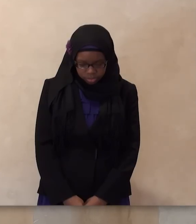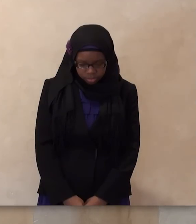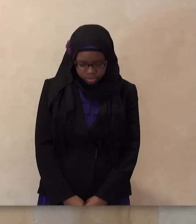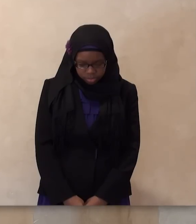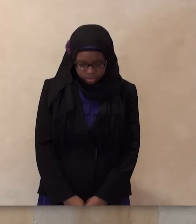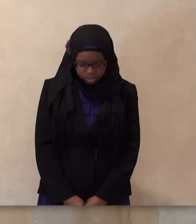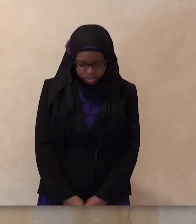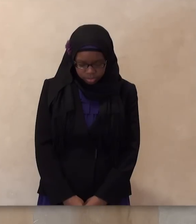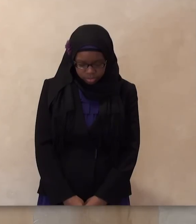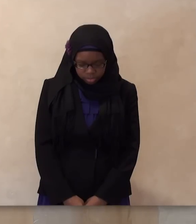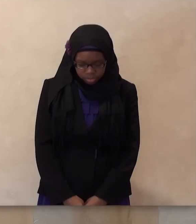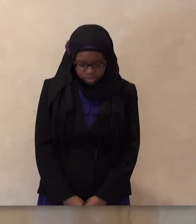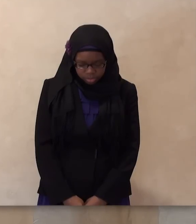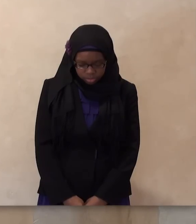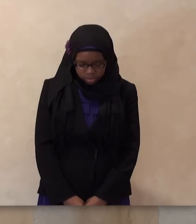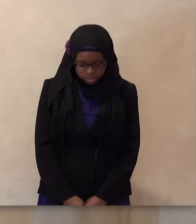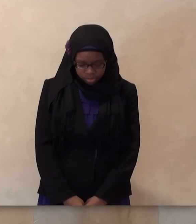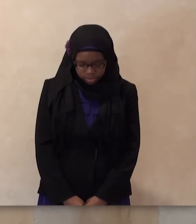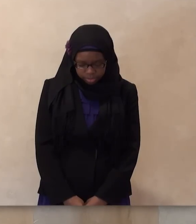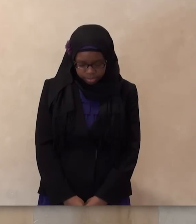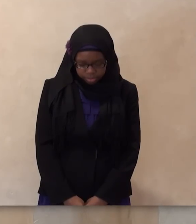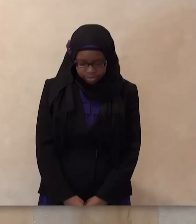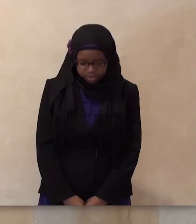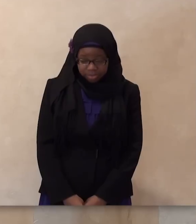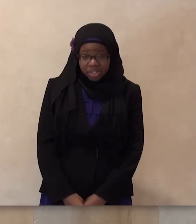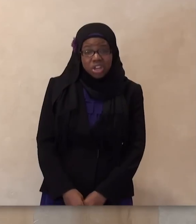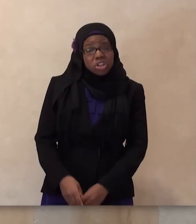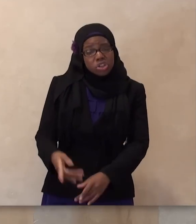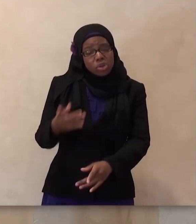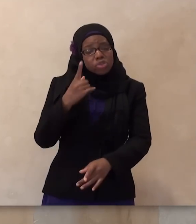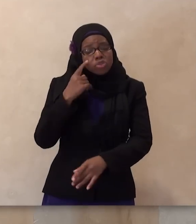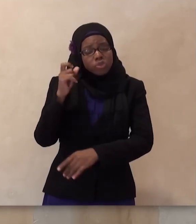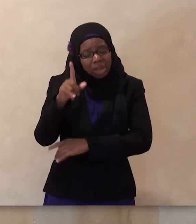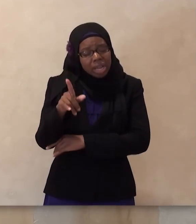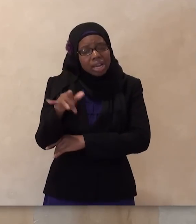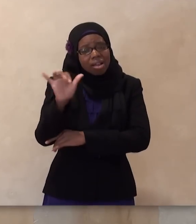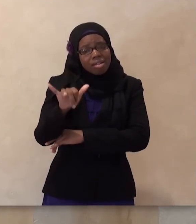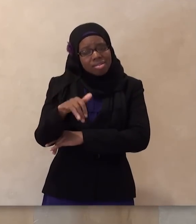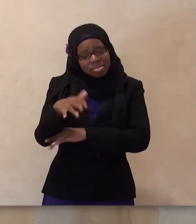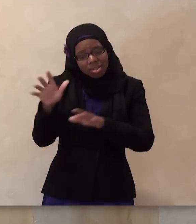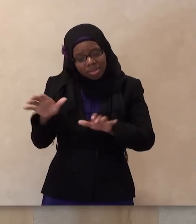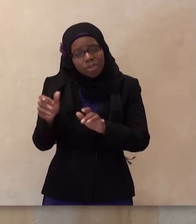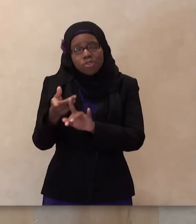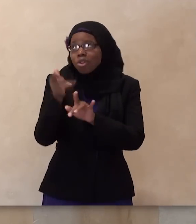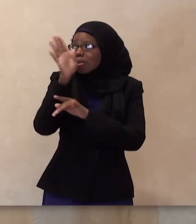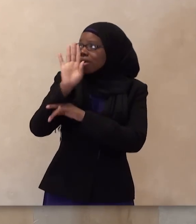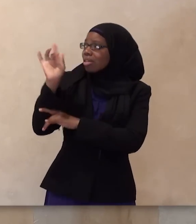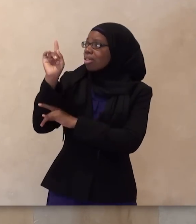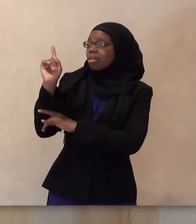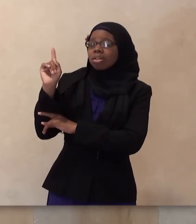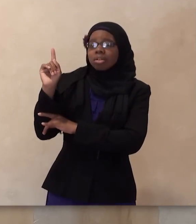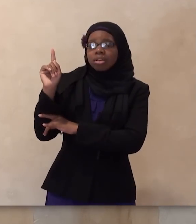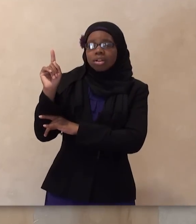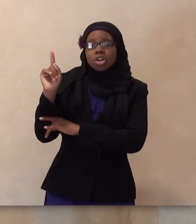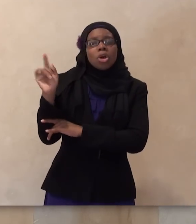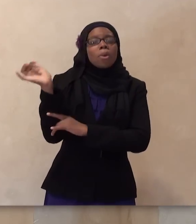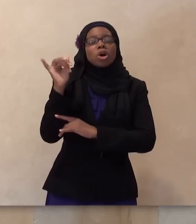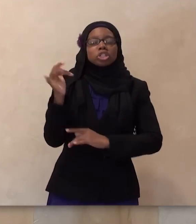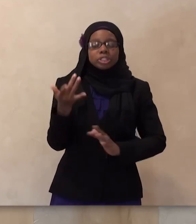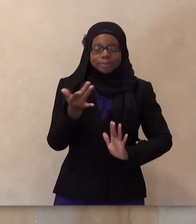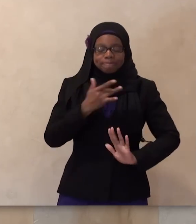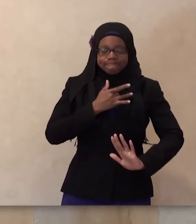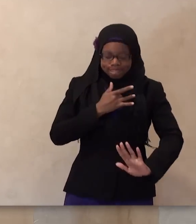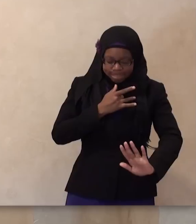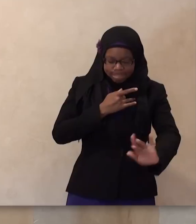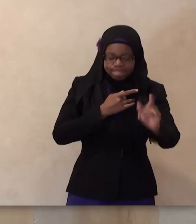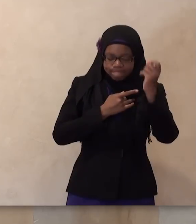وَعَلَىٰ قَلْبِهِ شُهُودًا وَمَحَبَّةً. Also he testifies that, he believes with his heart that this is a blessing from Allah subhanahu